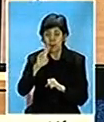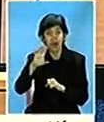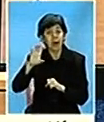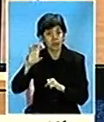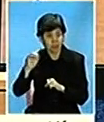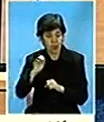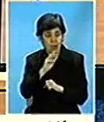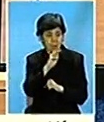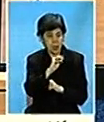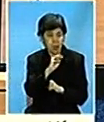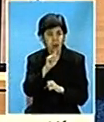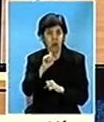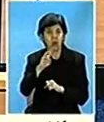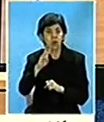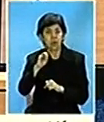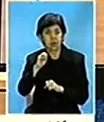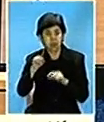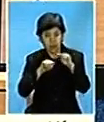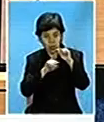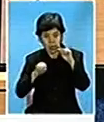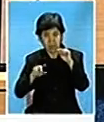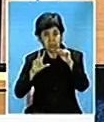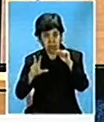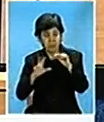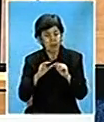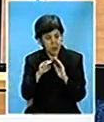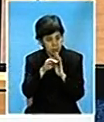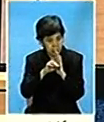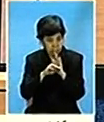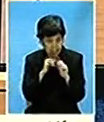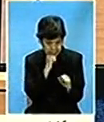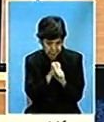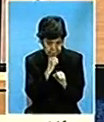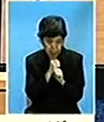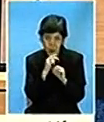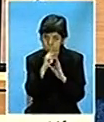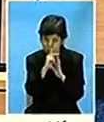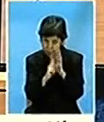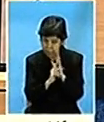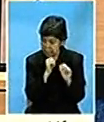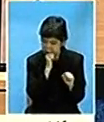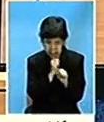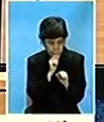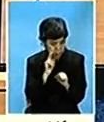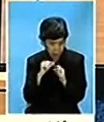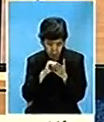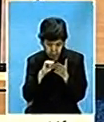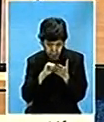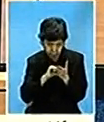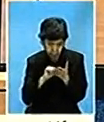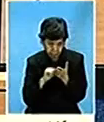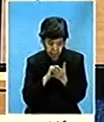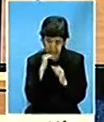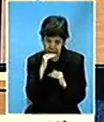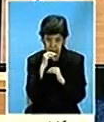.2550มาตรา167วรรค3ซึ่งได้กำหนดให้มีการจัดทำหรือปรับปรุงกฎหมายในเรื่องดังกล่าวให้เสร็จภายใน